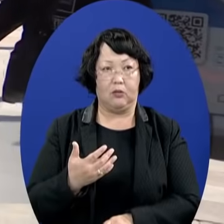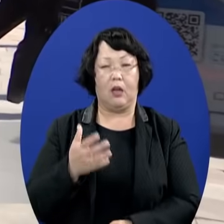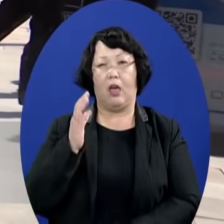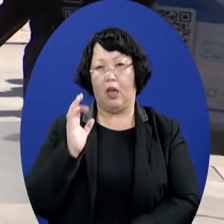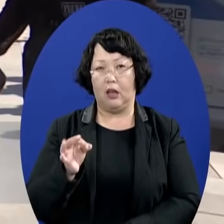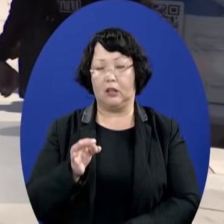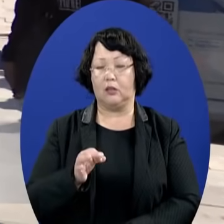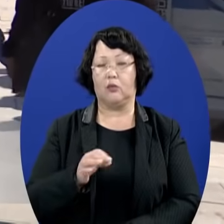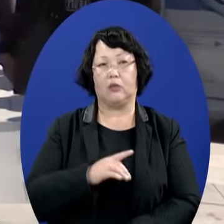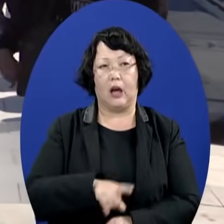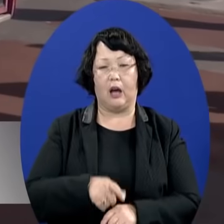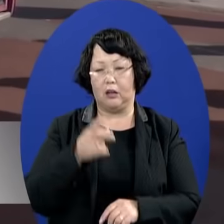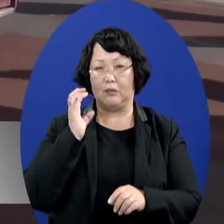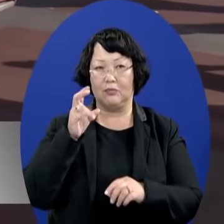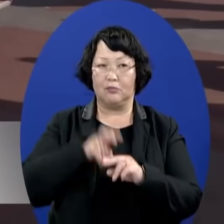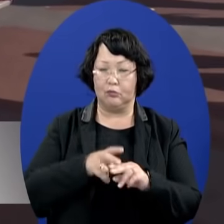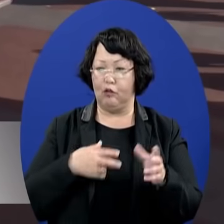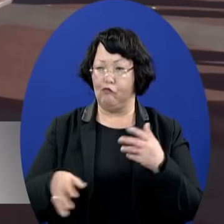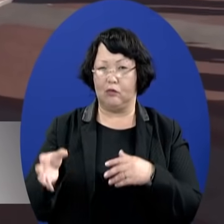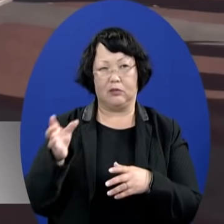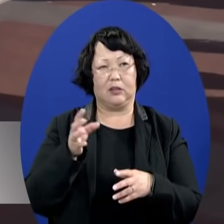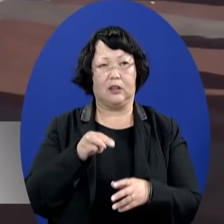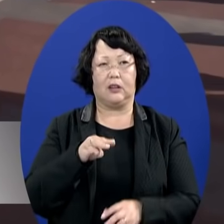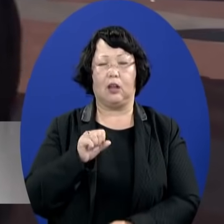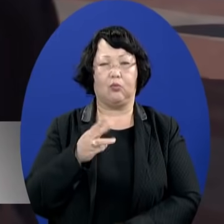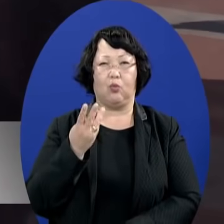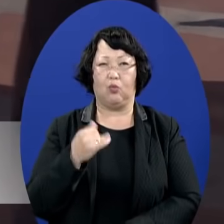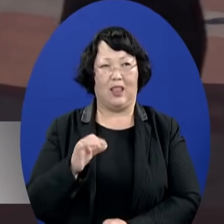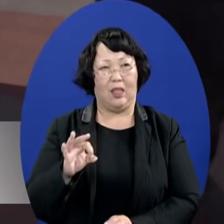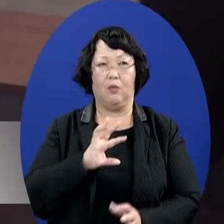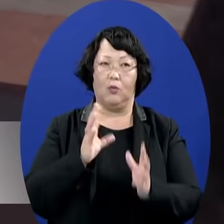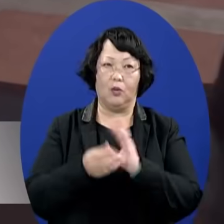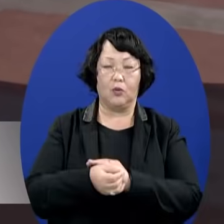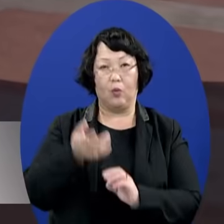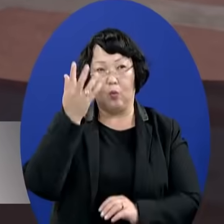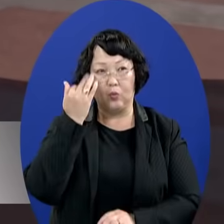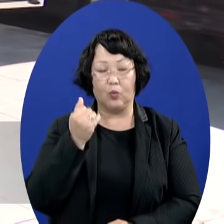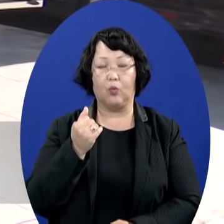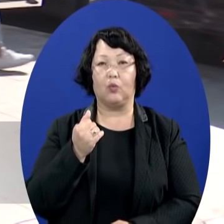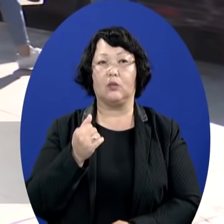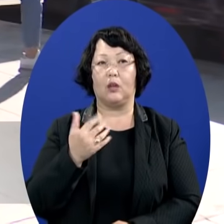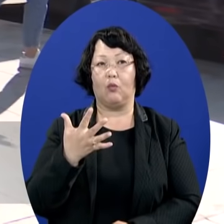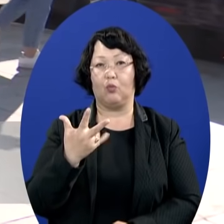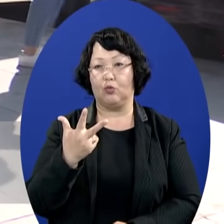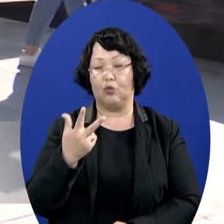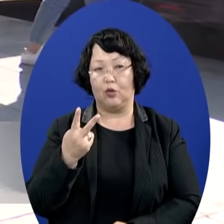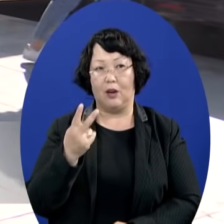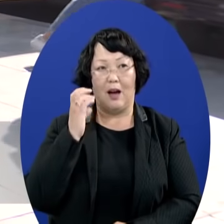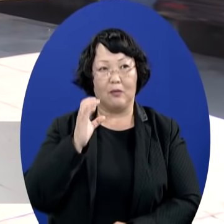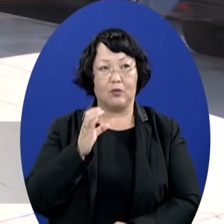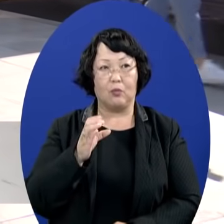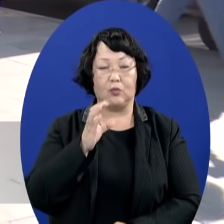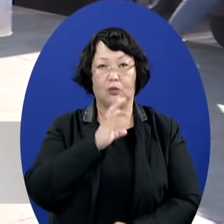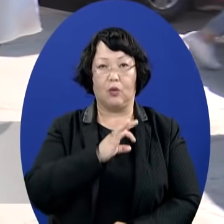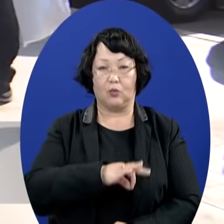байна. Гэтэл эх хонд нийтийн тээврийн үйлчилгээ улам бүр хүндрэх эрсдэлтэй байна. Учир нь нийтийн тээврийн үйлчилгээнд явж байгаа 532 автобусны ашиглалтын